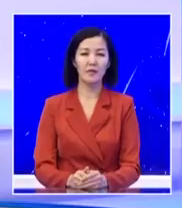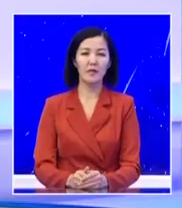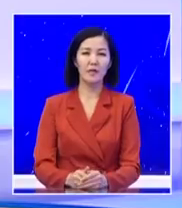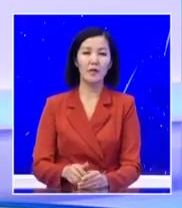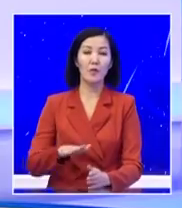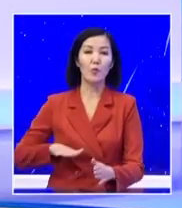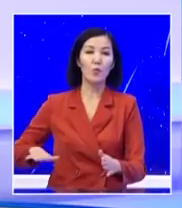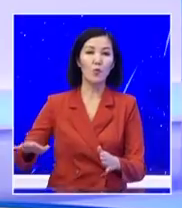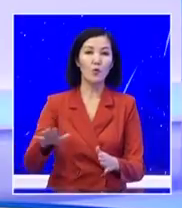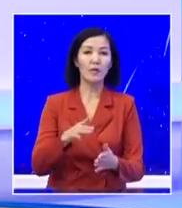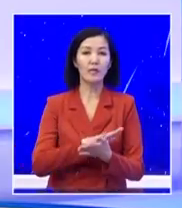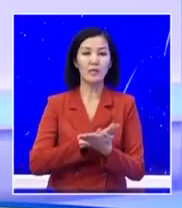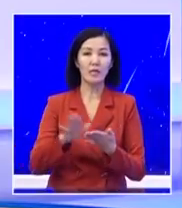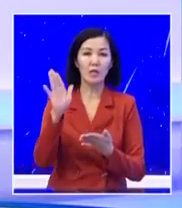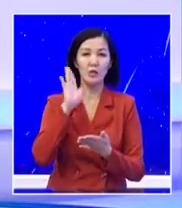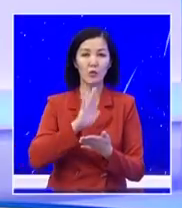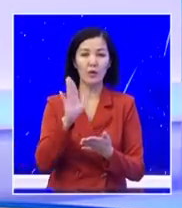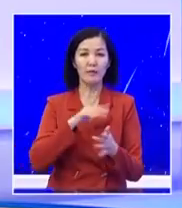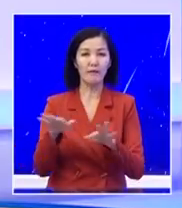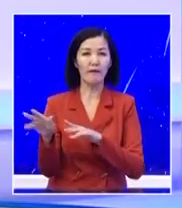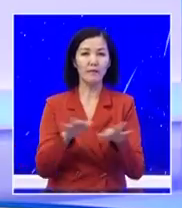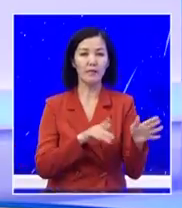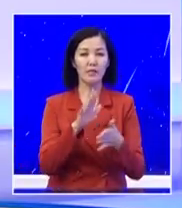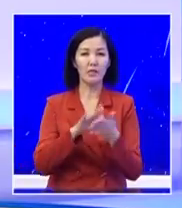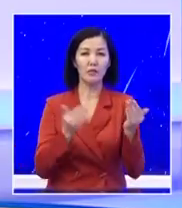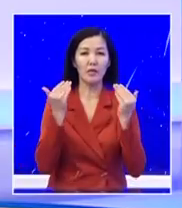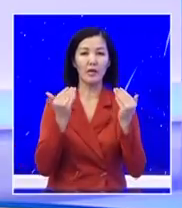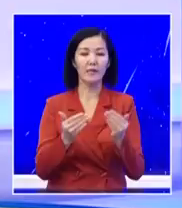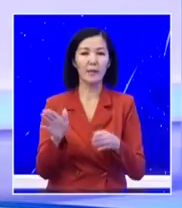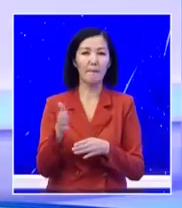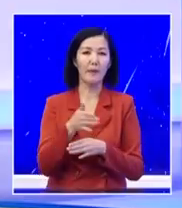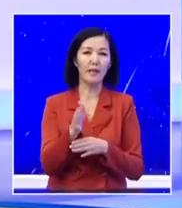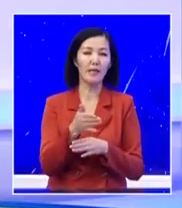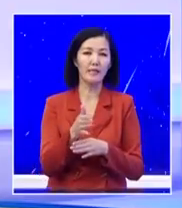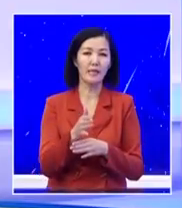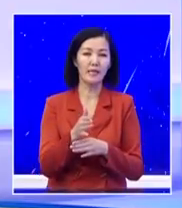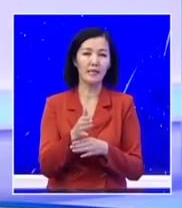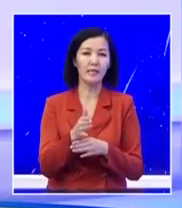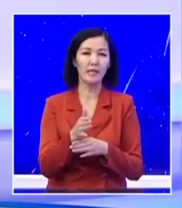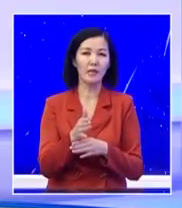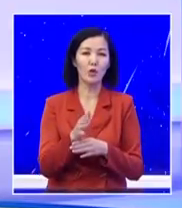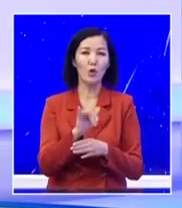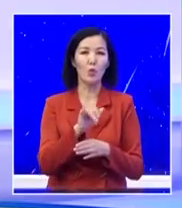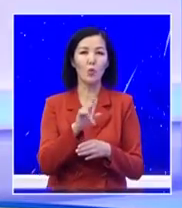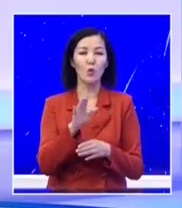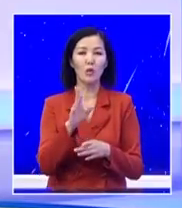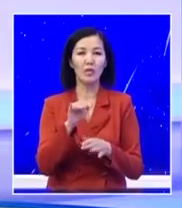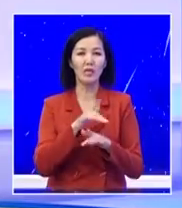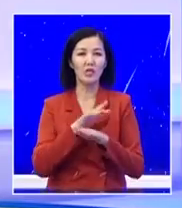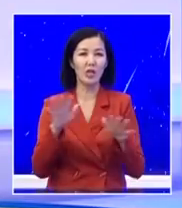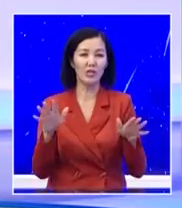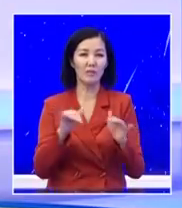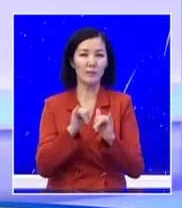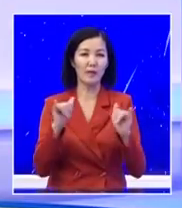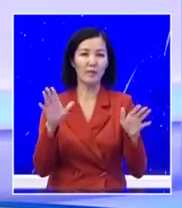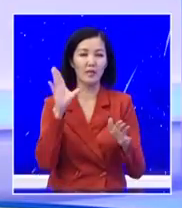таза су айдындары акциясы әлі де жалғасуда. Себеп, дәл қазір балықтардың уылдырық шашар кезеңі. Сондықтан Қаратал ауданының табиғат